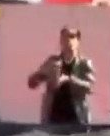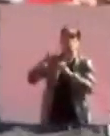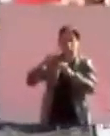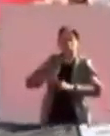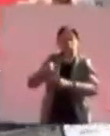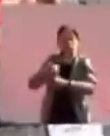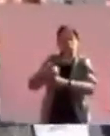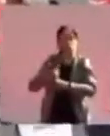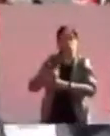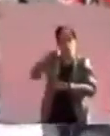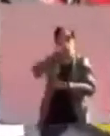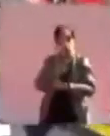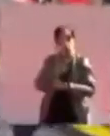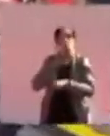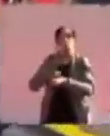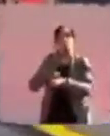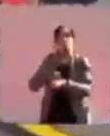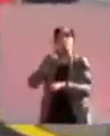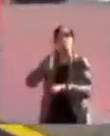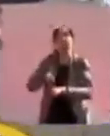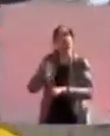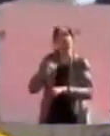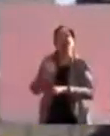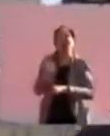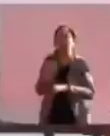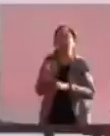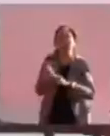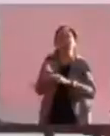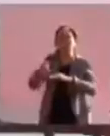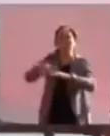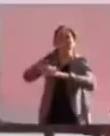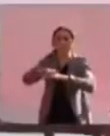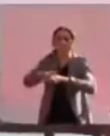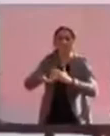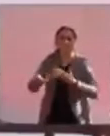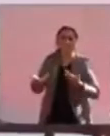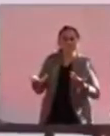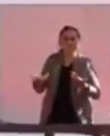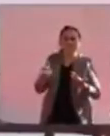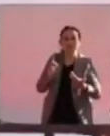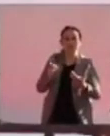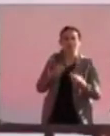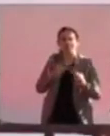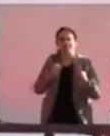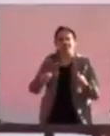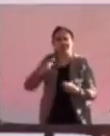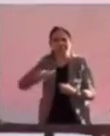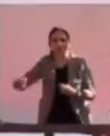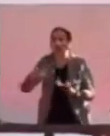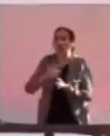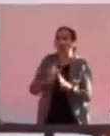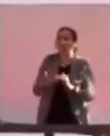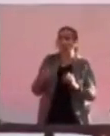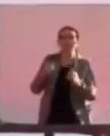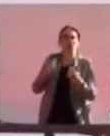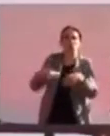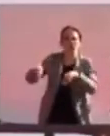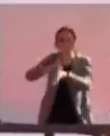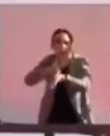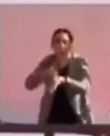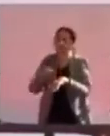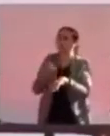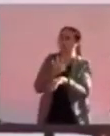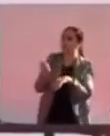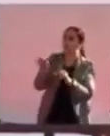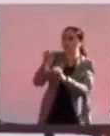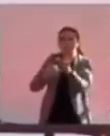ma solo precariamente si entra quindi nel mondo dei cosiddetti camici grigi sostituzioni guardie mediche case di riposo e corsi di